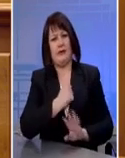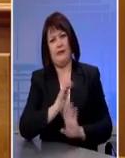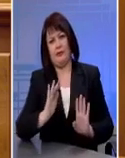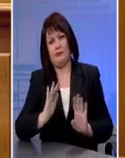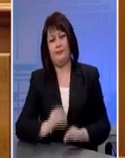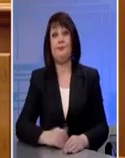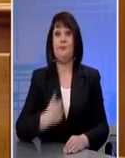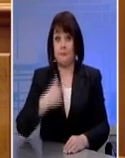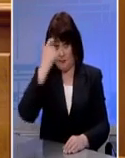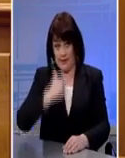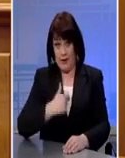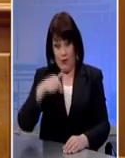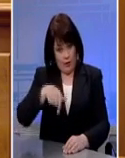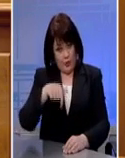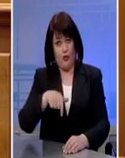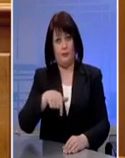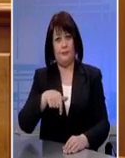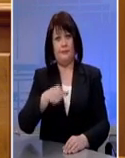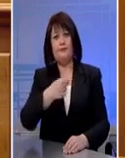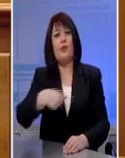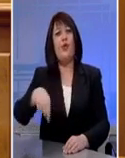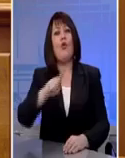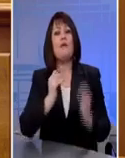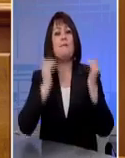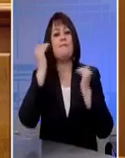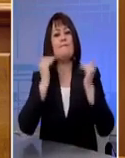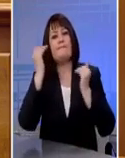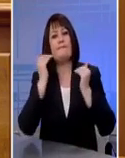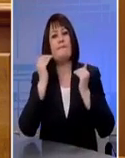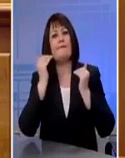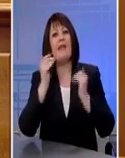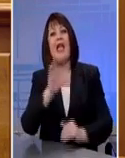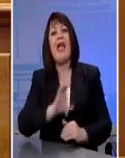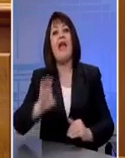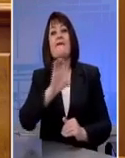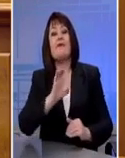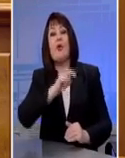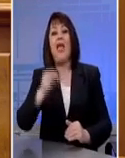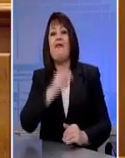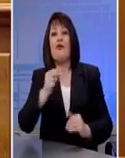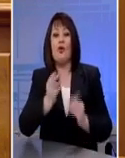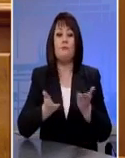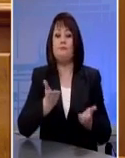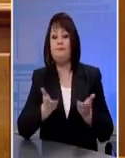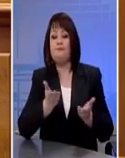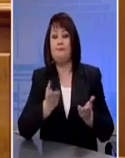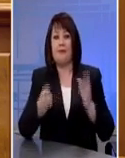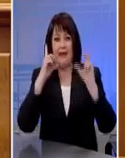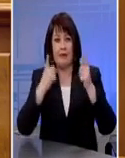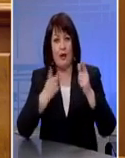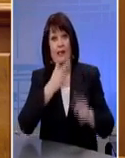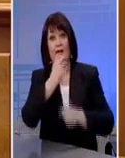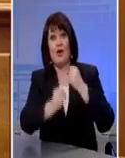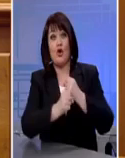Εγώ λοιπόν στην αίθουσα αυτή ξέρω ότι όλοι ταλαντευτήκατε γύρω από την Ευρώπη και το ευρώ. Η Νέα Δημοκρατία 2 χρόνια